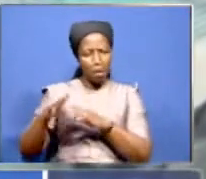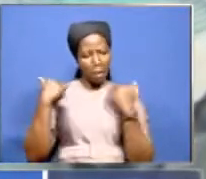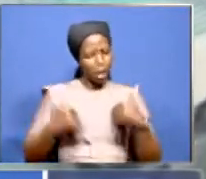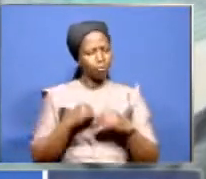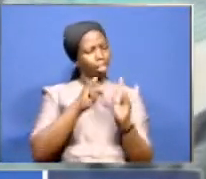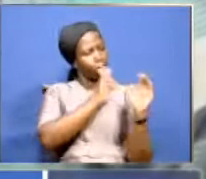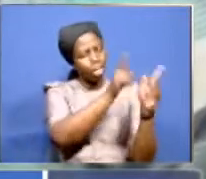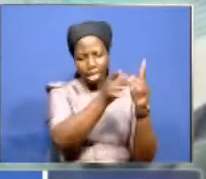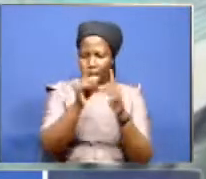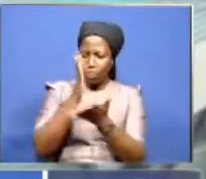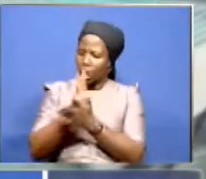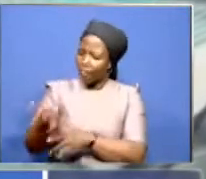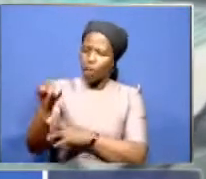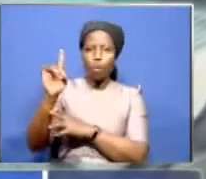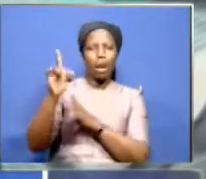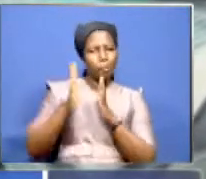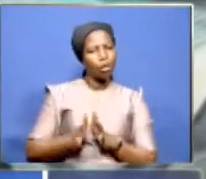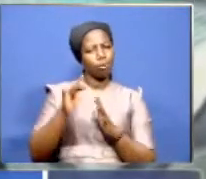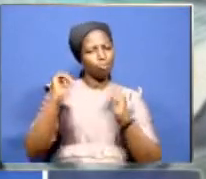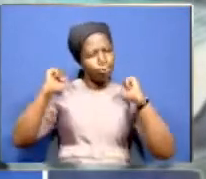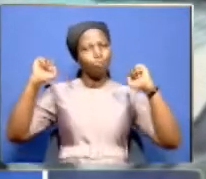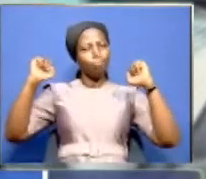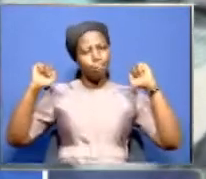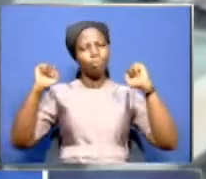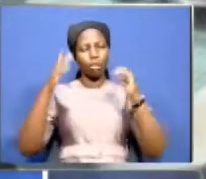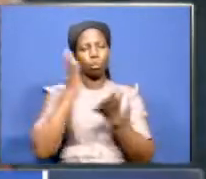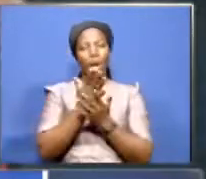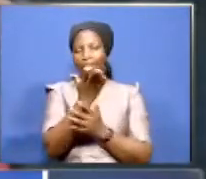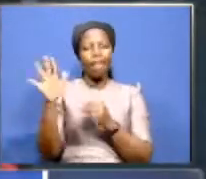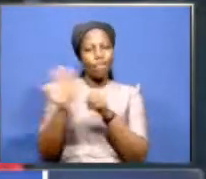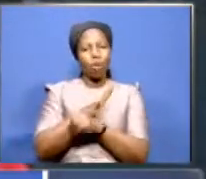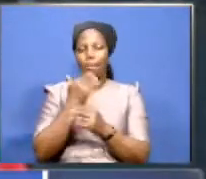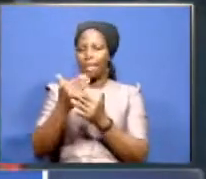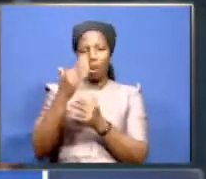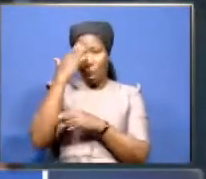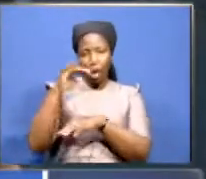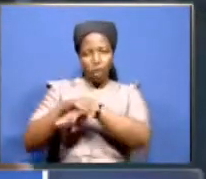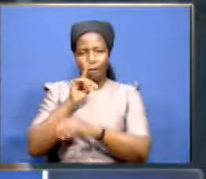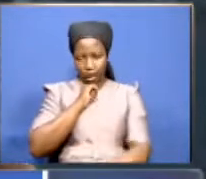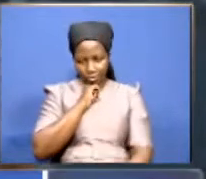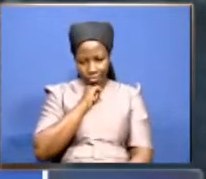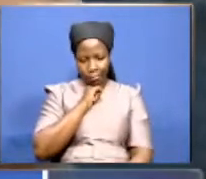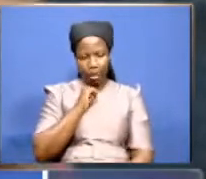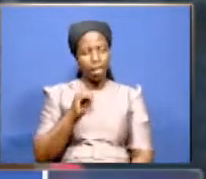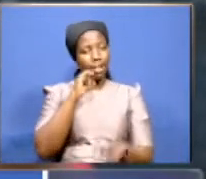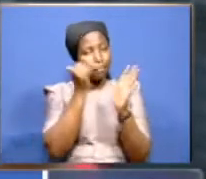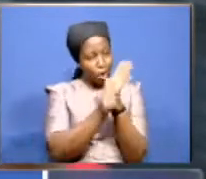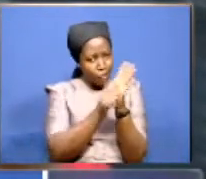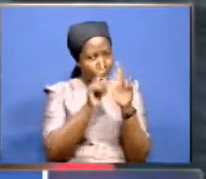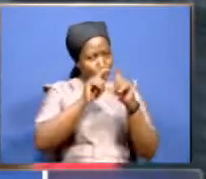nimepata mtu amenisaidia, huyu mtu wa mkokoteni, kulikuwa kumejaa. Nashukuru tumepata. Ni shida kubwa kwa wale ambao wana